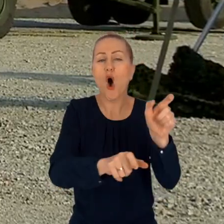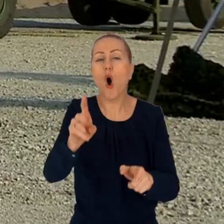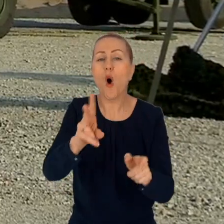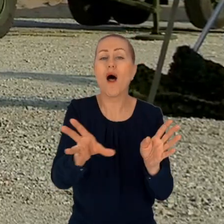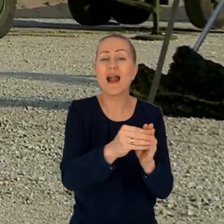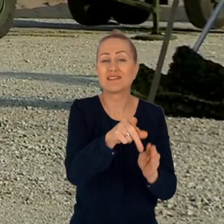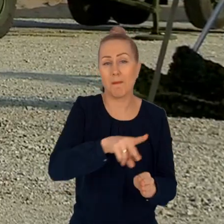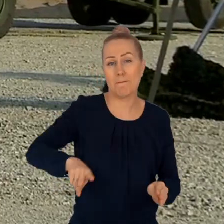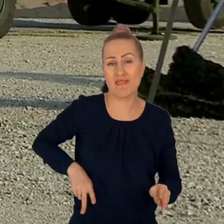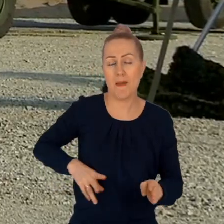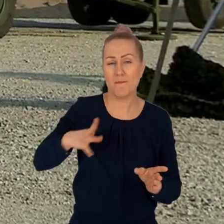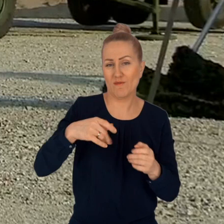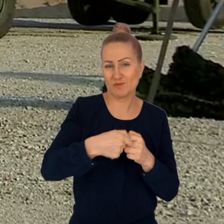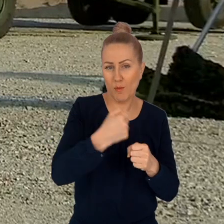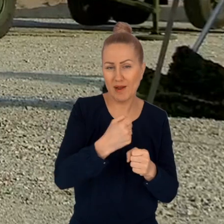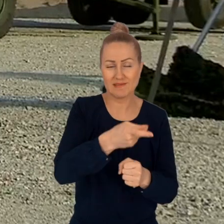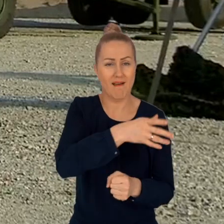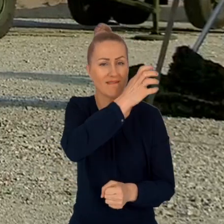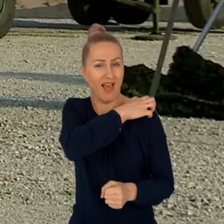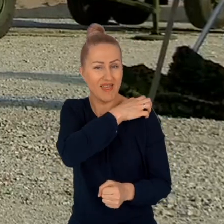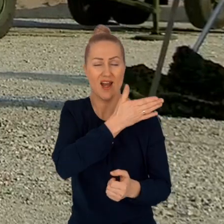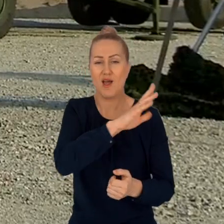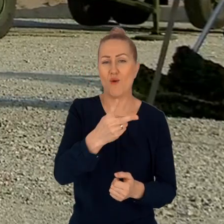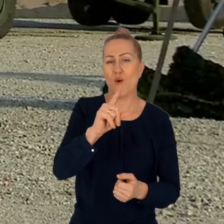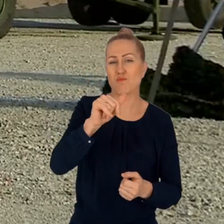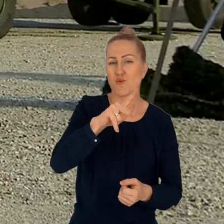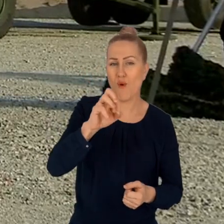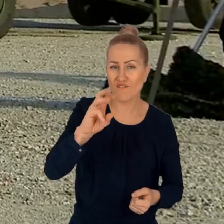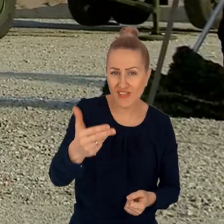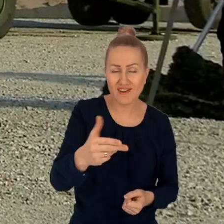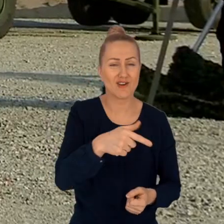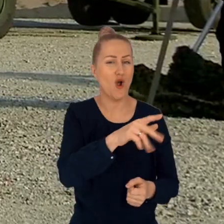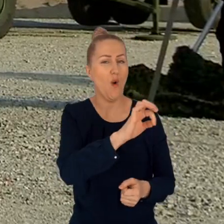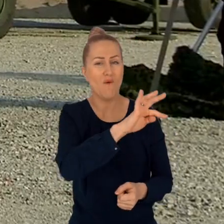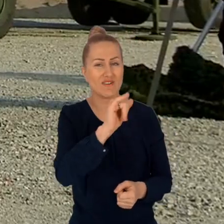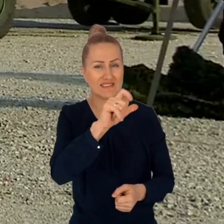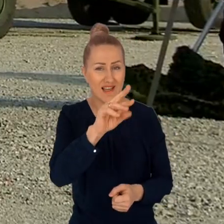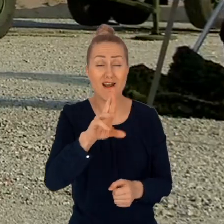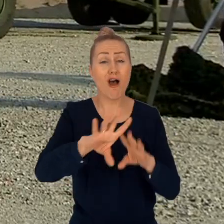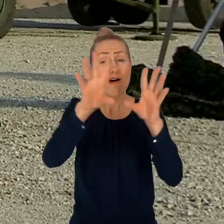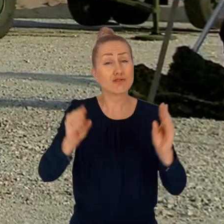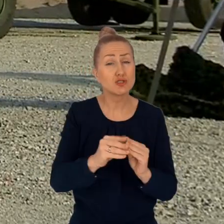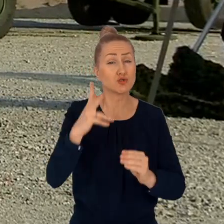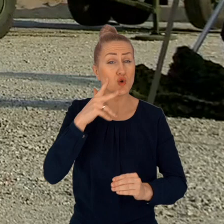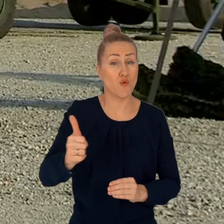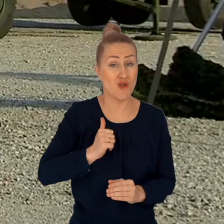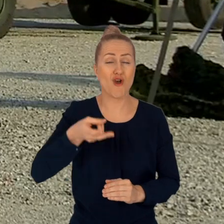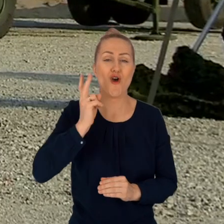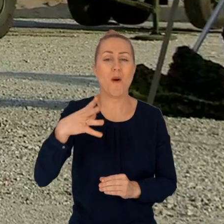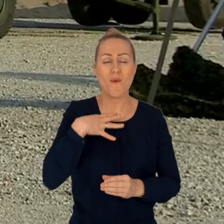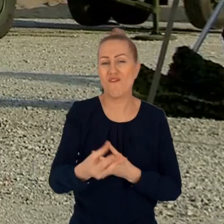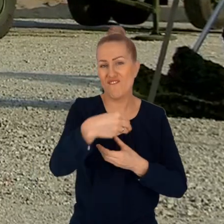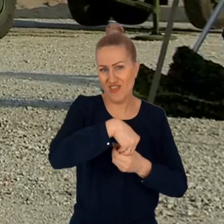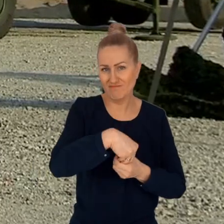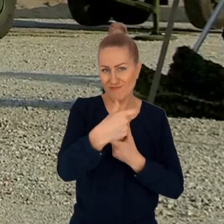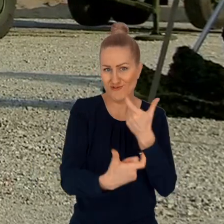ministra, panom generałom, panom pułkownikom, oficerom, wszystkim żołnierzom, którzy przyczynili się do realizacji tego